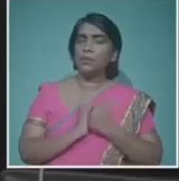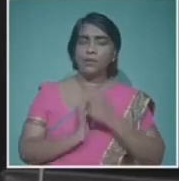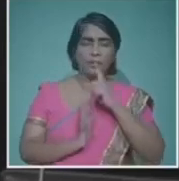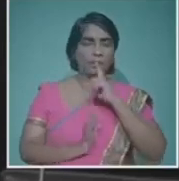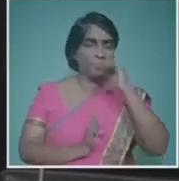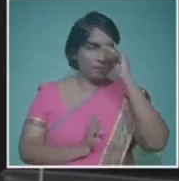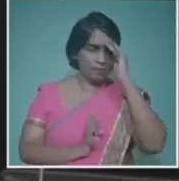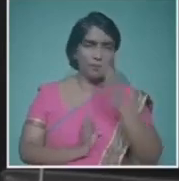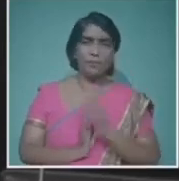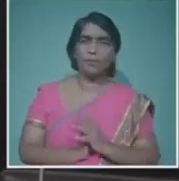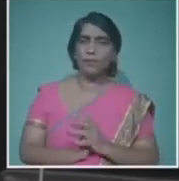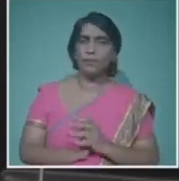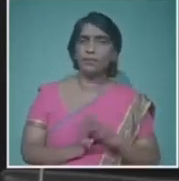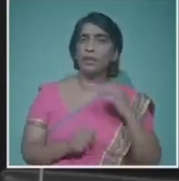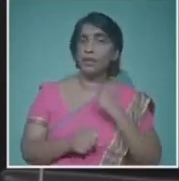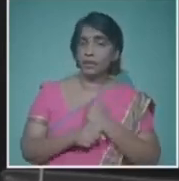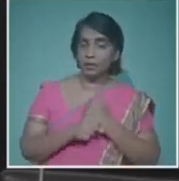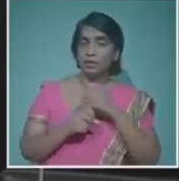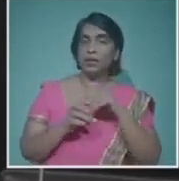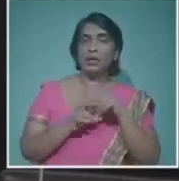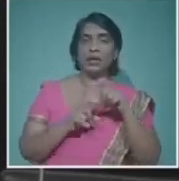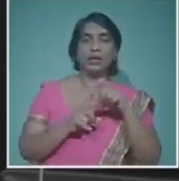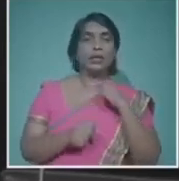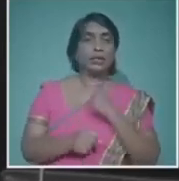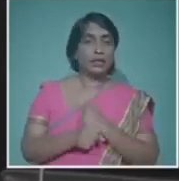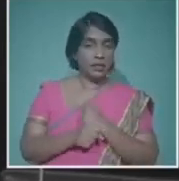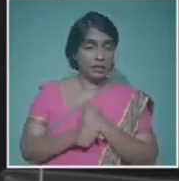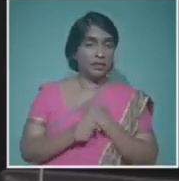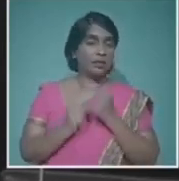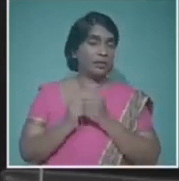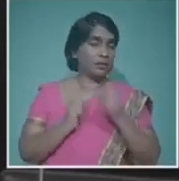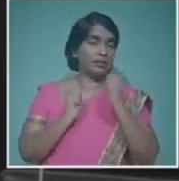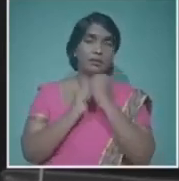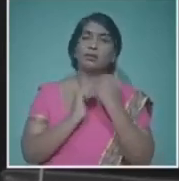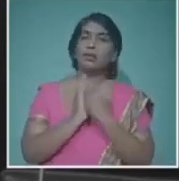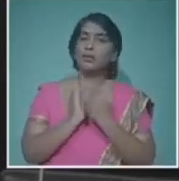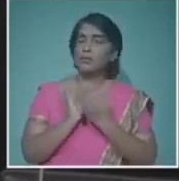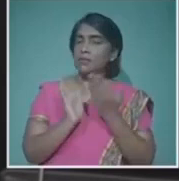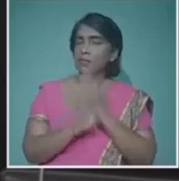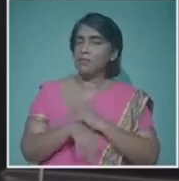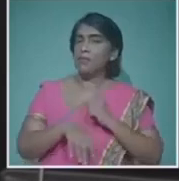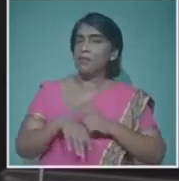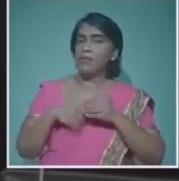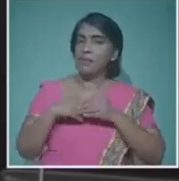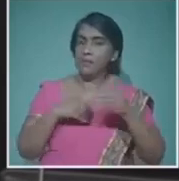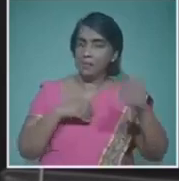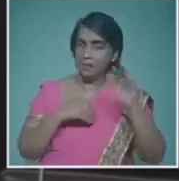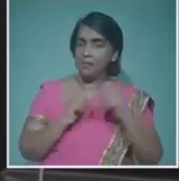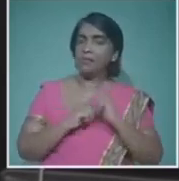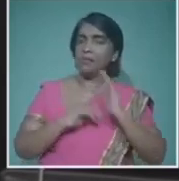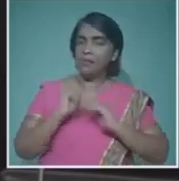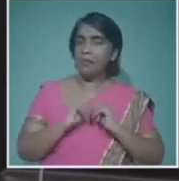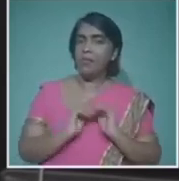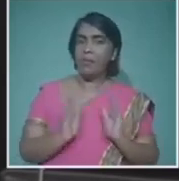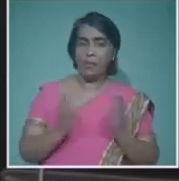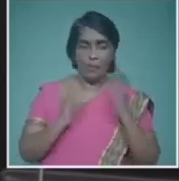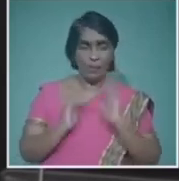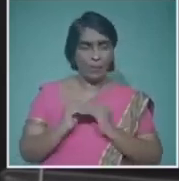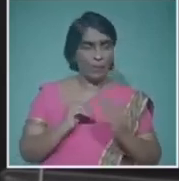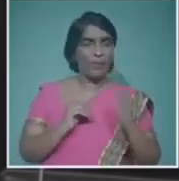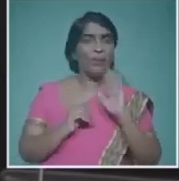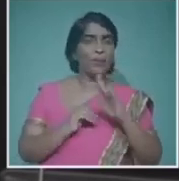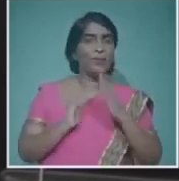කතානායකතුමනි, රාජ්‍ය අංශය ඩිජිටල් කරන්නේ වැඩසටහන පසුගිය කාලවකවාන තුලදීම ක්‍රියාත්මක වෙලා තියෙනවා.